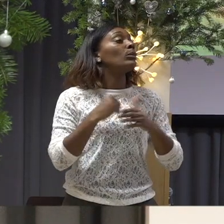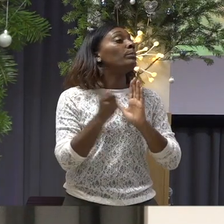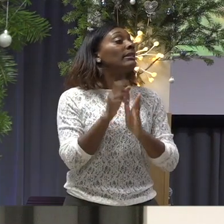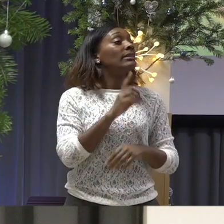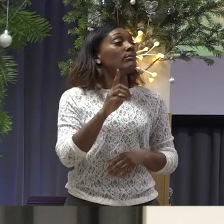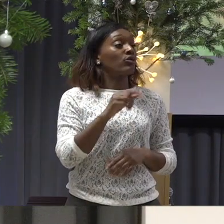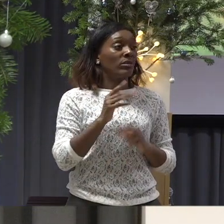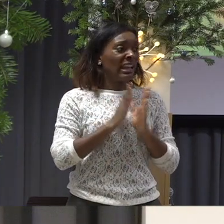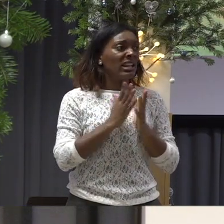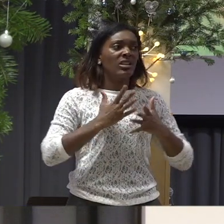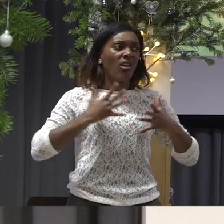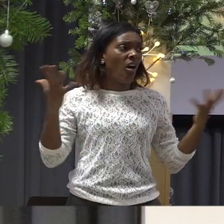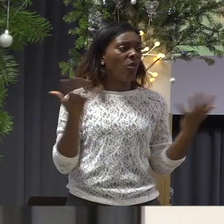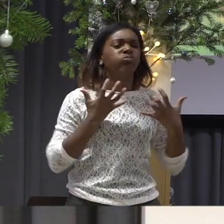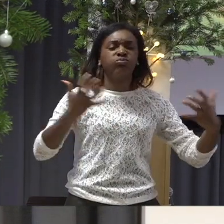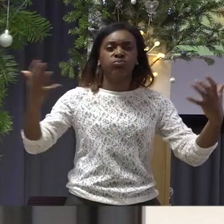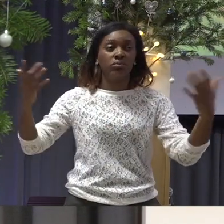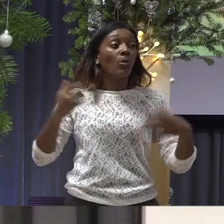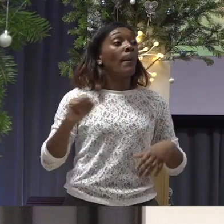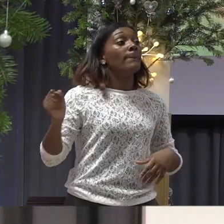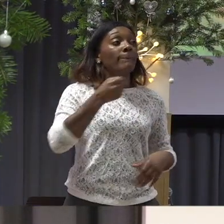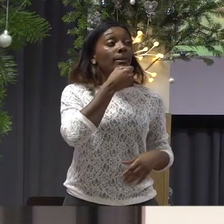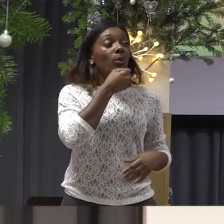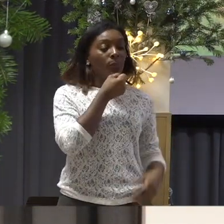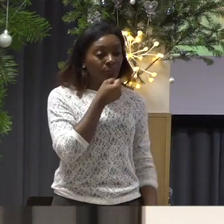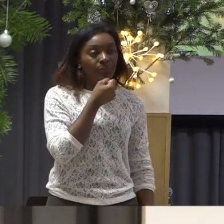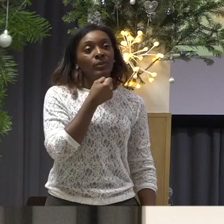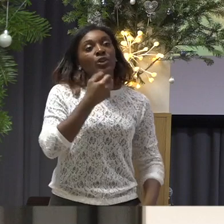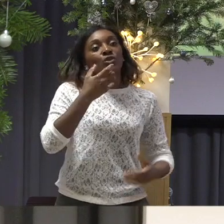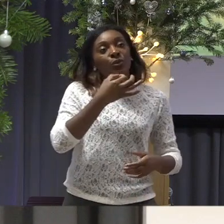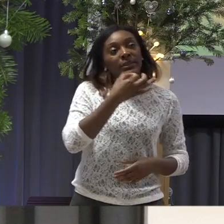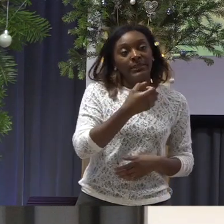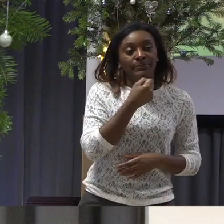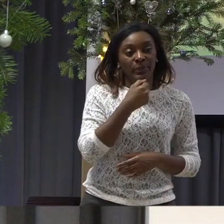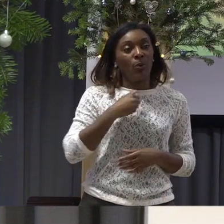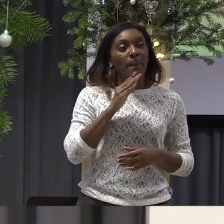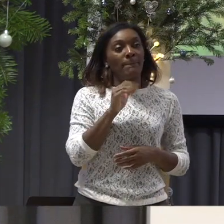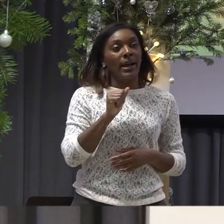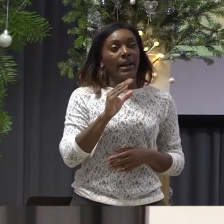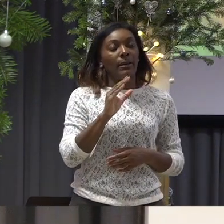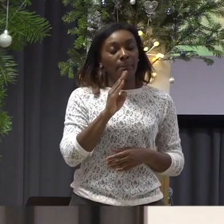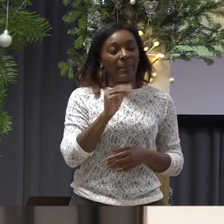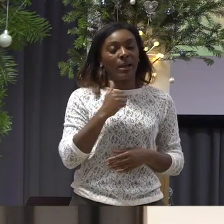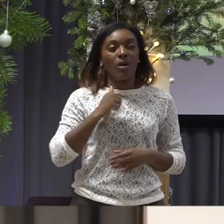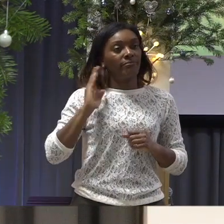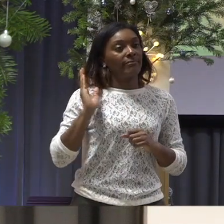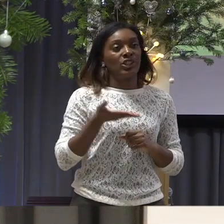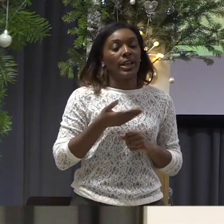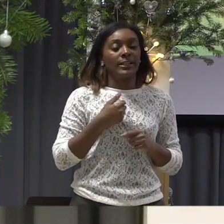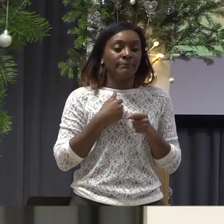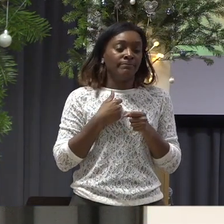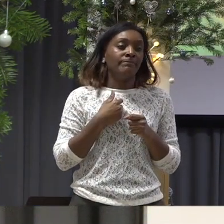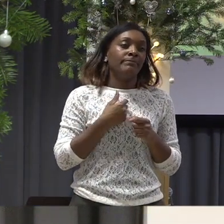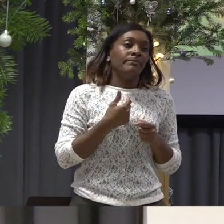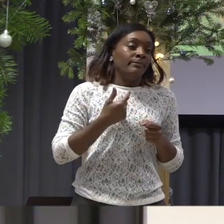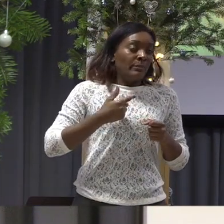bondée. J'ai pris le micro, j'ai dit, je voulais simplement remercier Dieu pour mon échec. Merci d'avoir prié pour